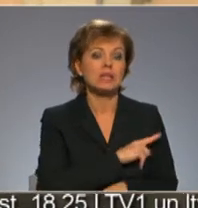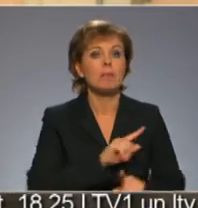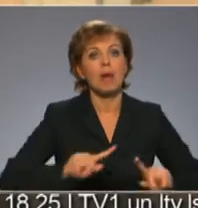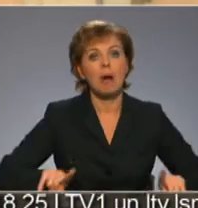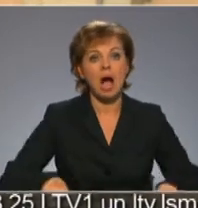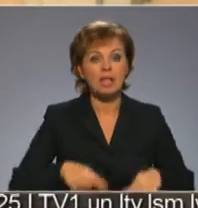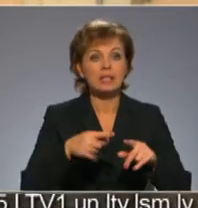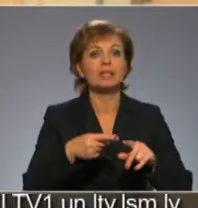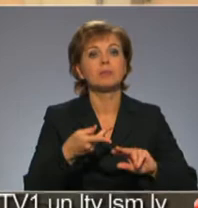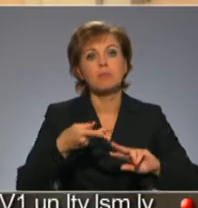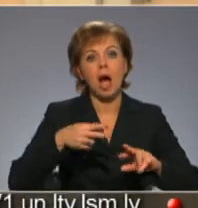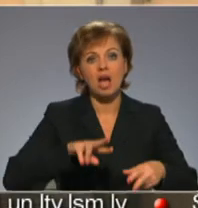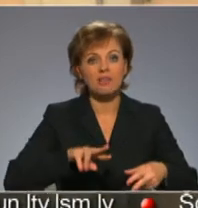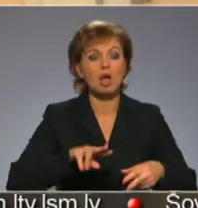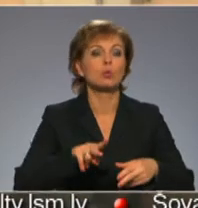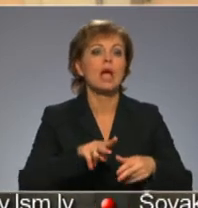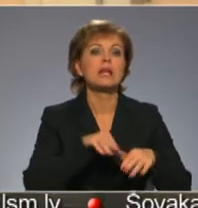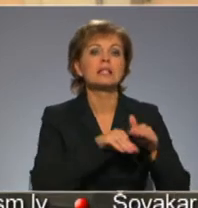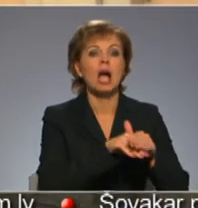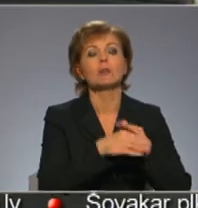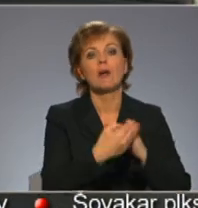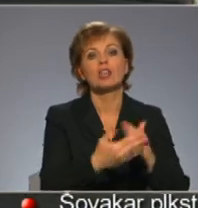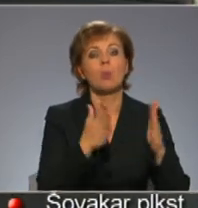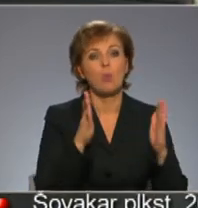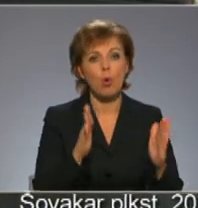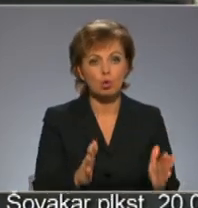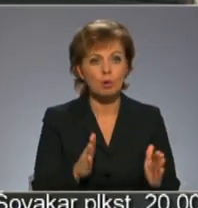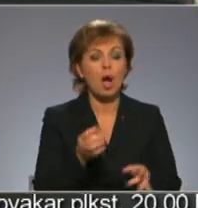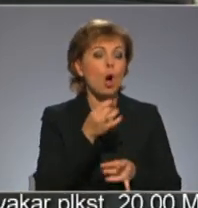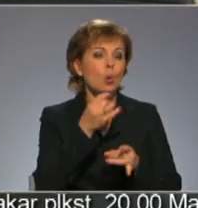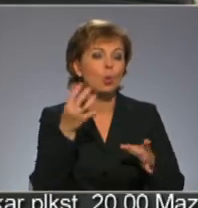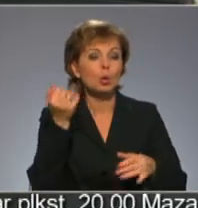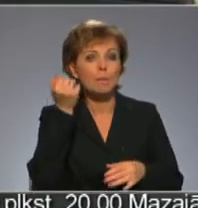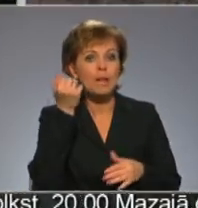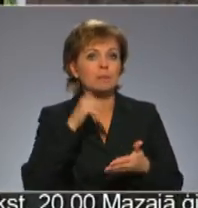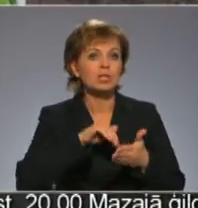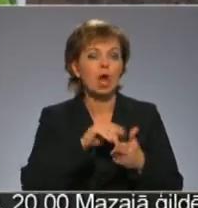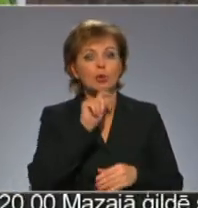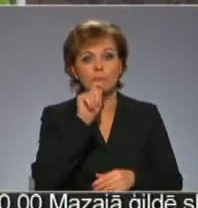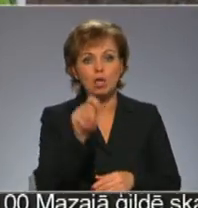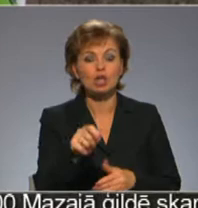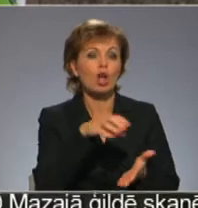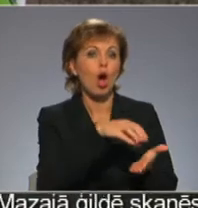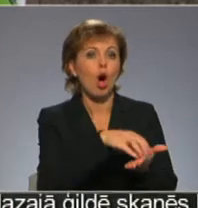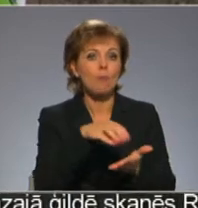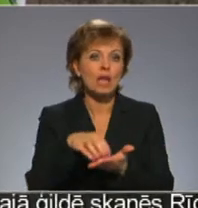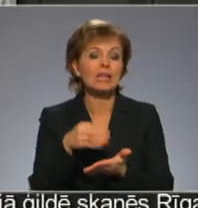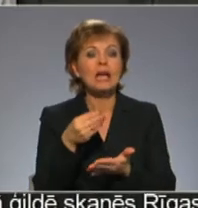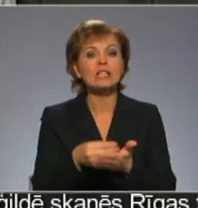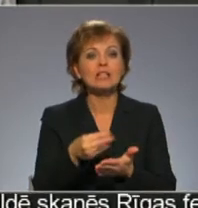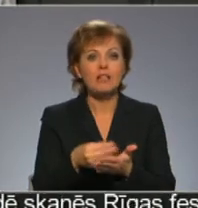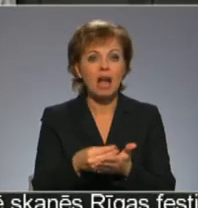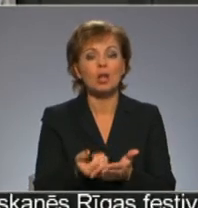attīstīt, pārveidot, saglabājot to viņas būtību. Kultūras pieminekļa statusu piešķir objektiem, kas izvērtēšanā gūst